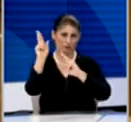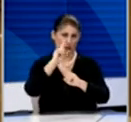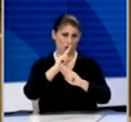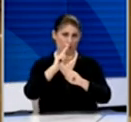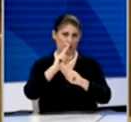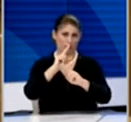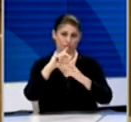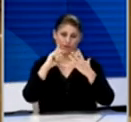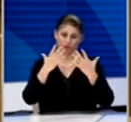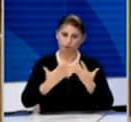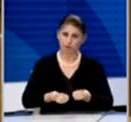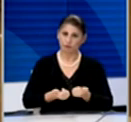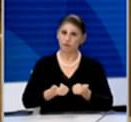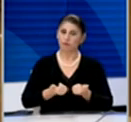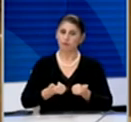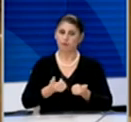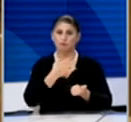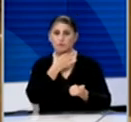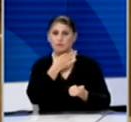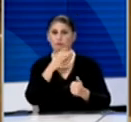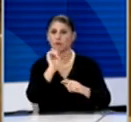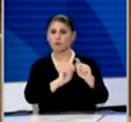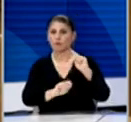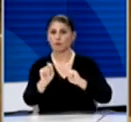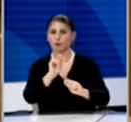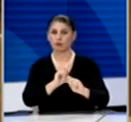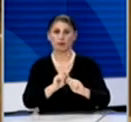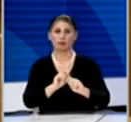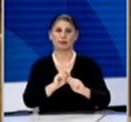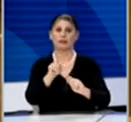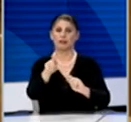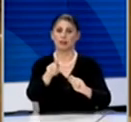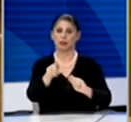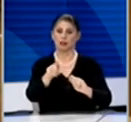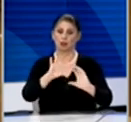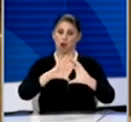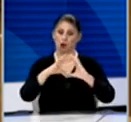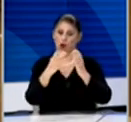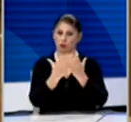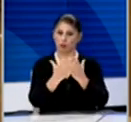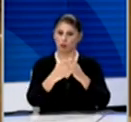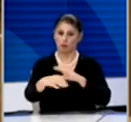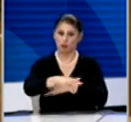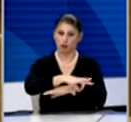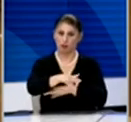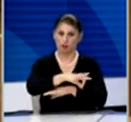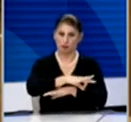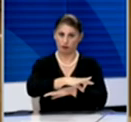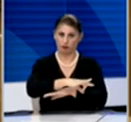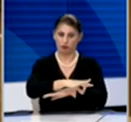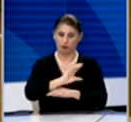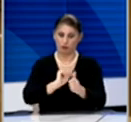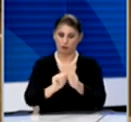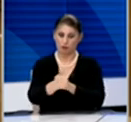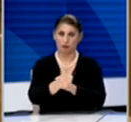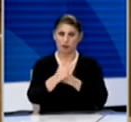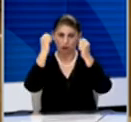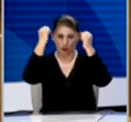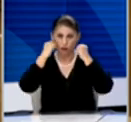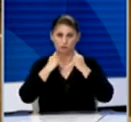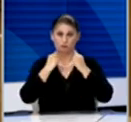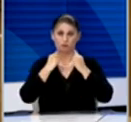για την υπαρ αυτή η διαπιστωμένη ανάγκη της διαμόρφωσης και της υλοποίησης ενός ολοκληρωμένου σχεδίου τόσο της αποκατάστασης των ζημιών